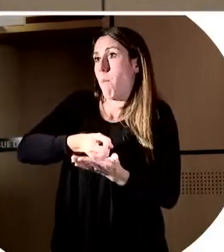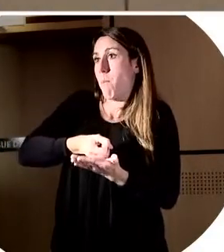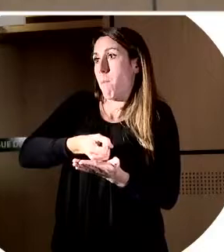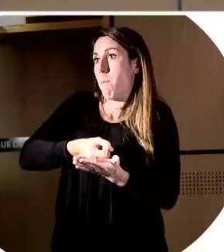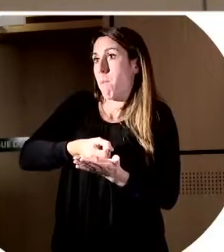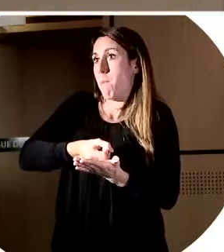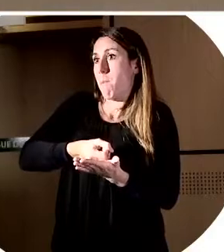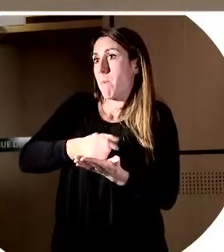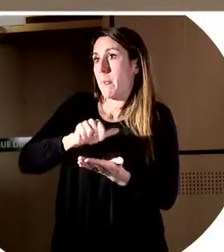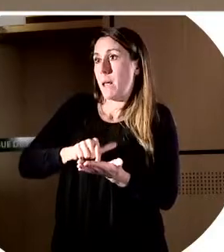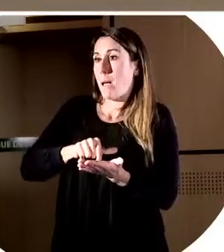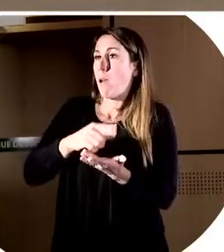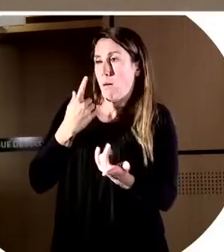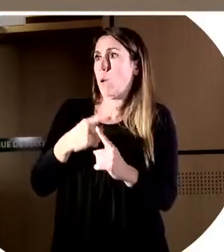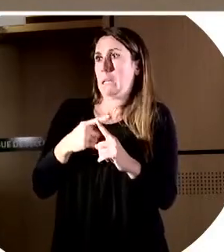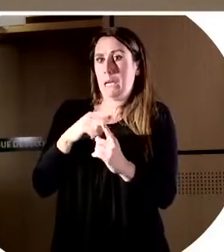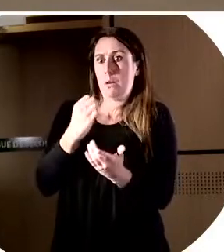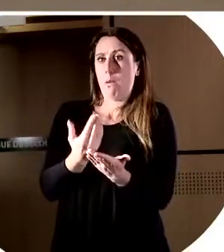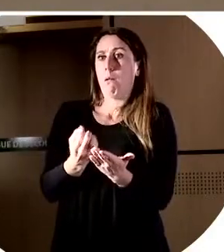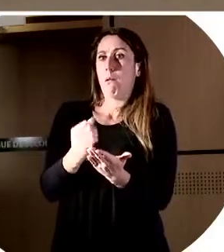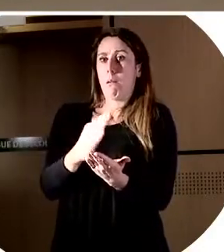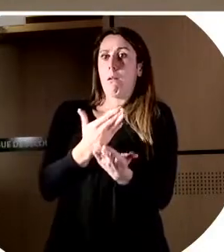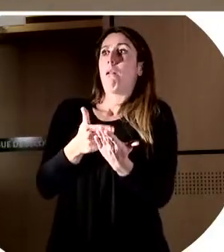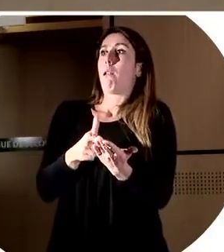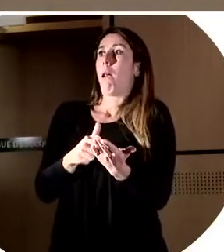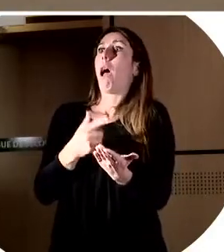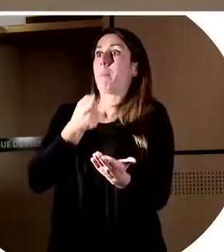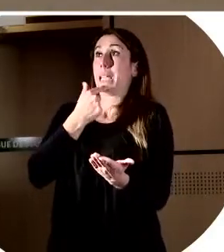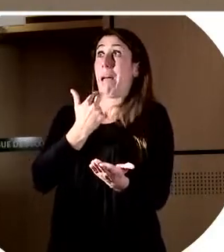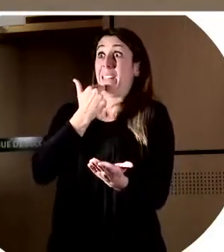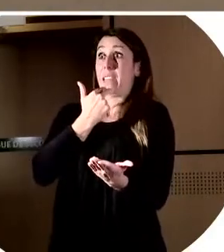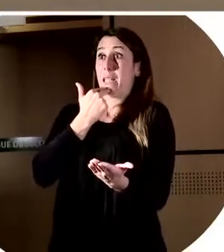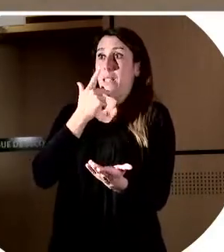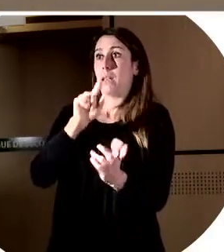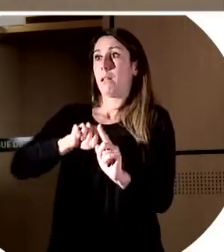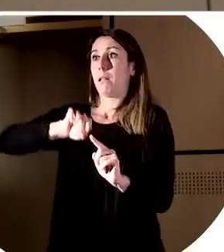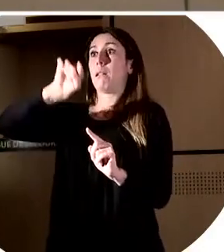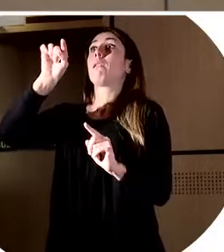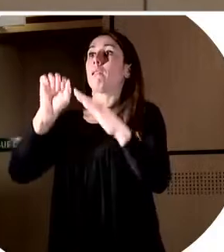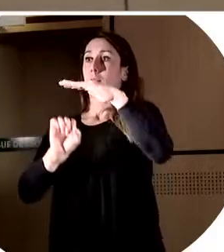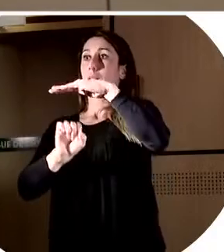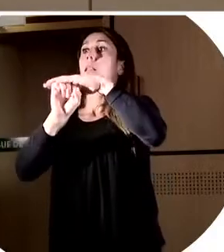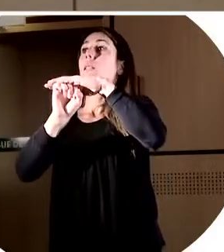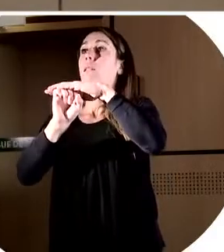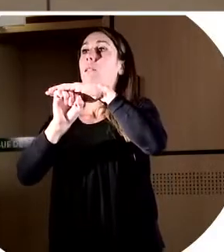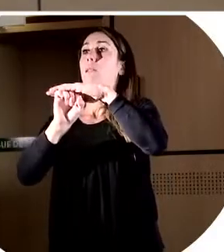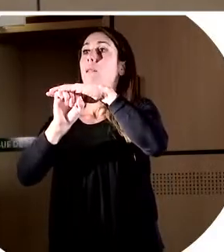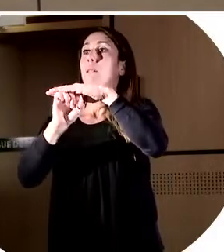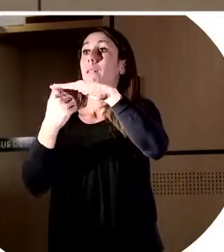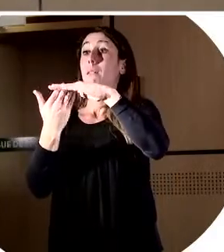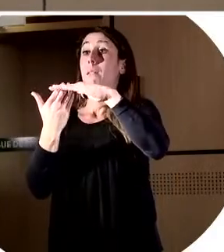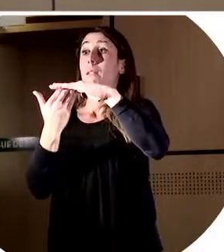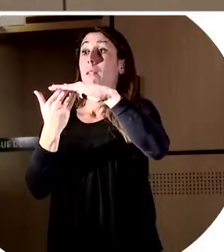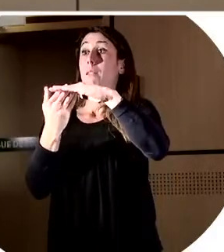qui va être pour nous un indicateur d'efficacité du médicament, et une valeur maximale qui aura, lui, un impact